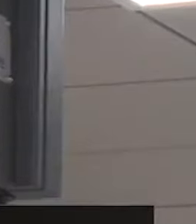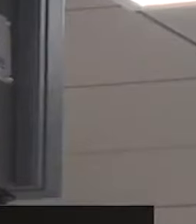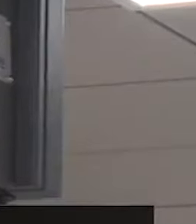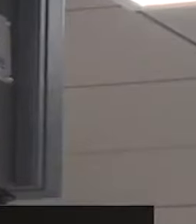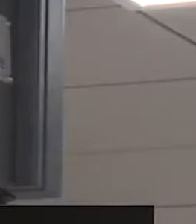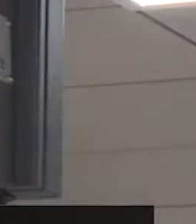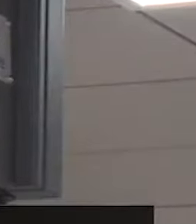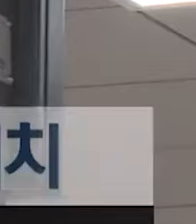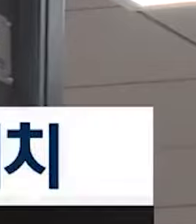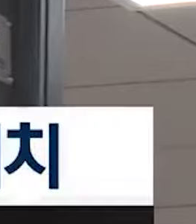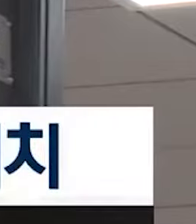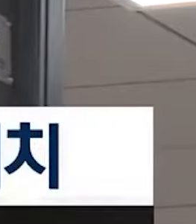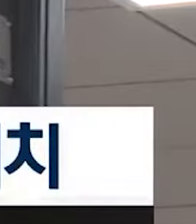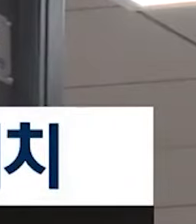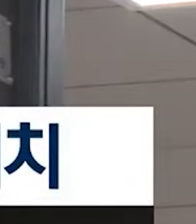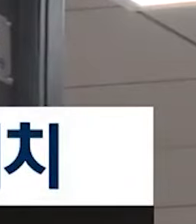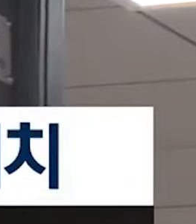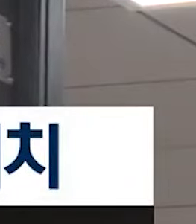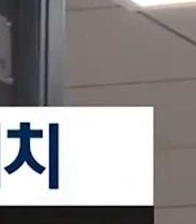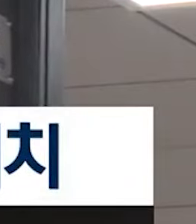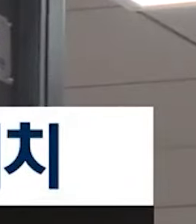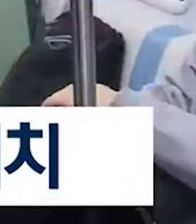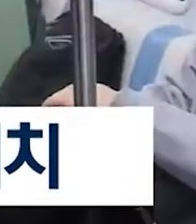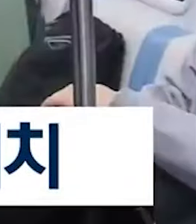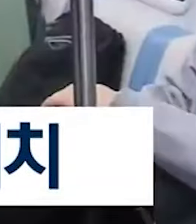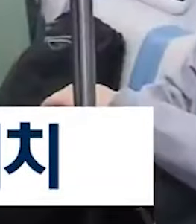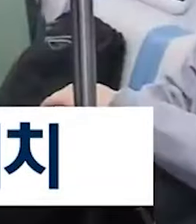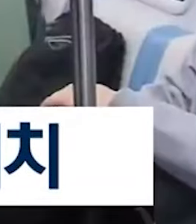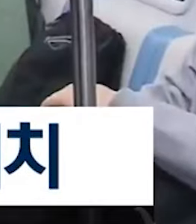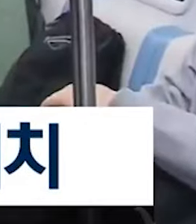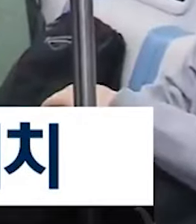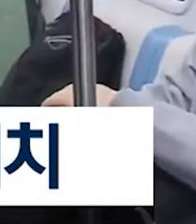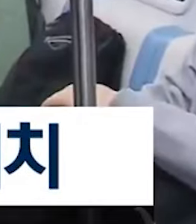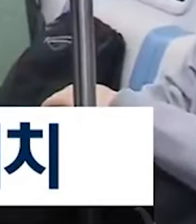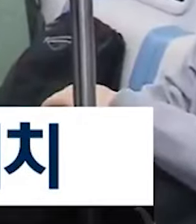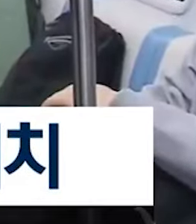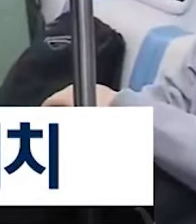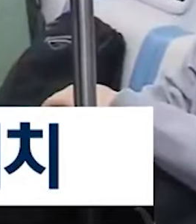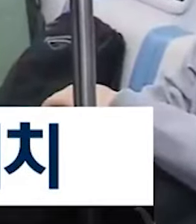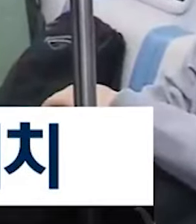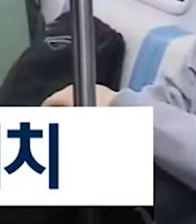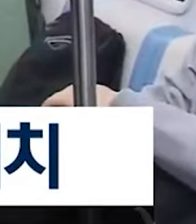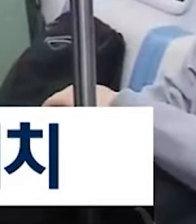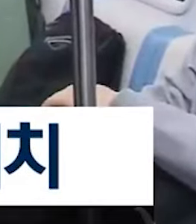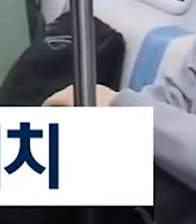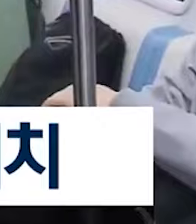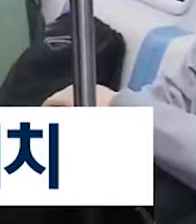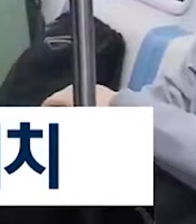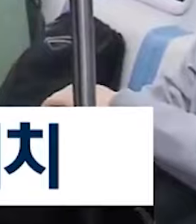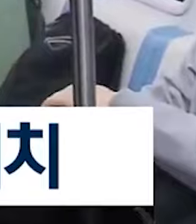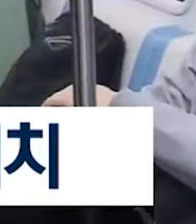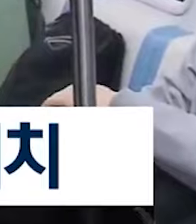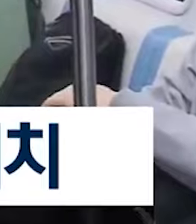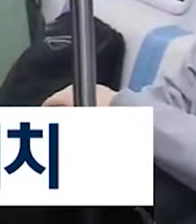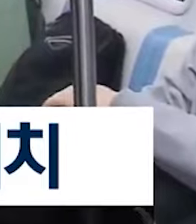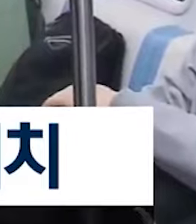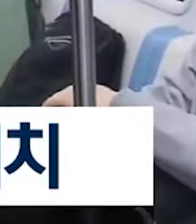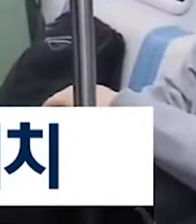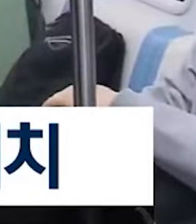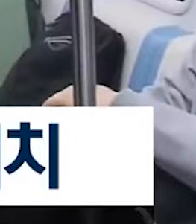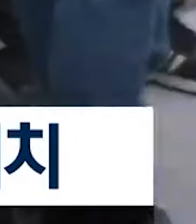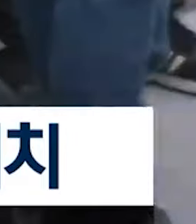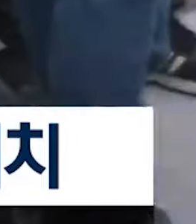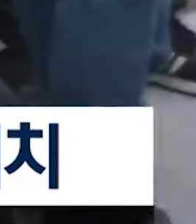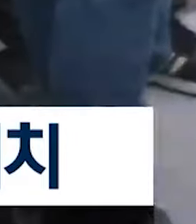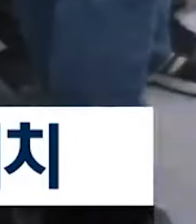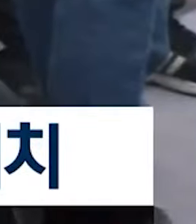오전 7시부터 9시 사이 4,800명이 몰릴 것으로 전망돼 국토교통부는 안전요원 최대 30명을